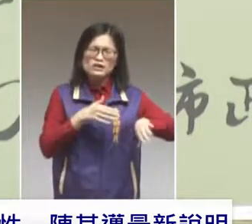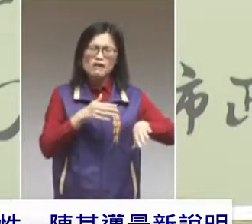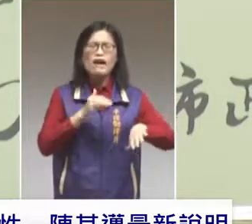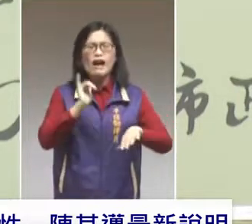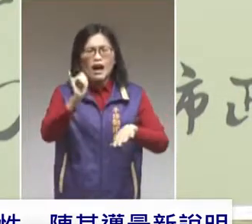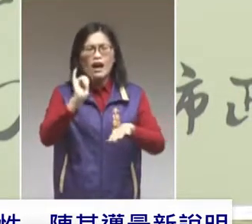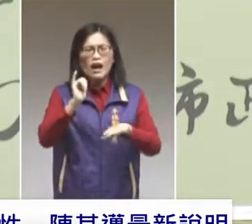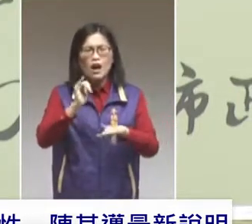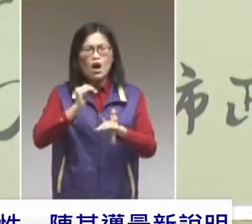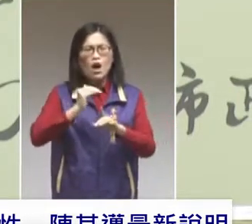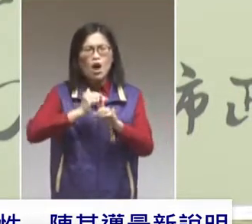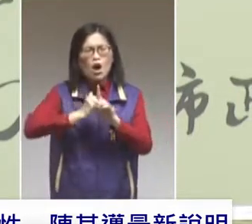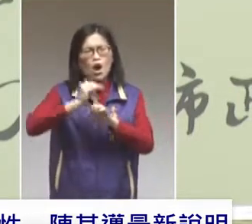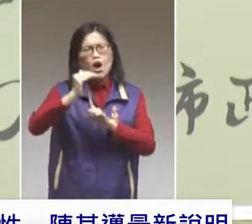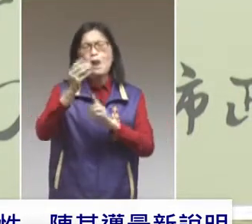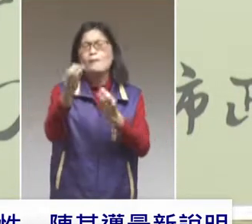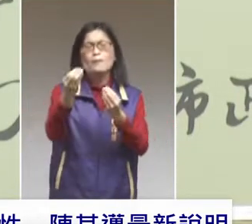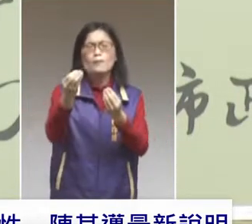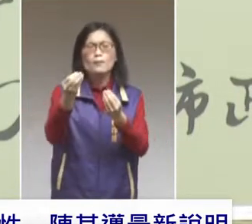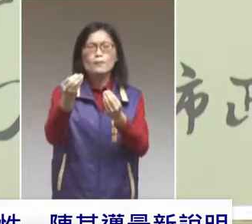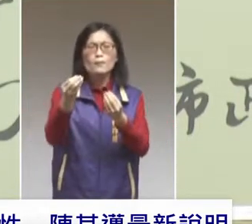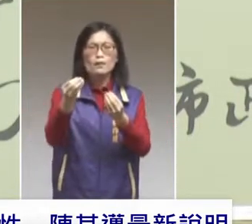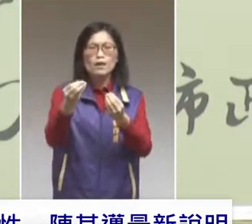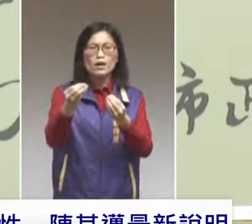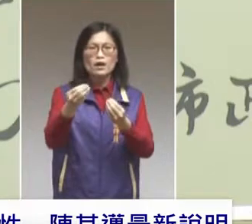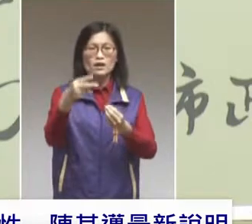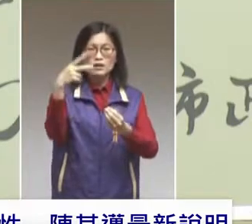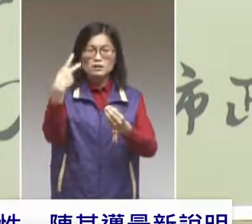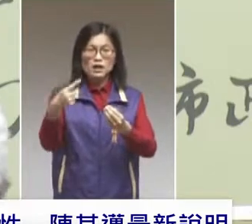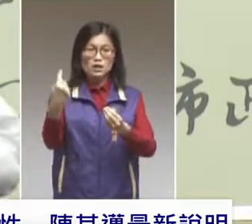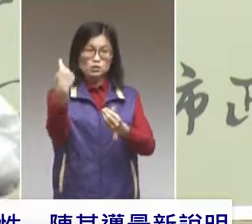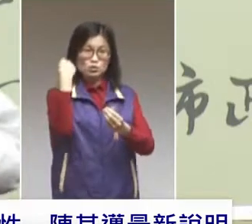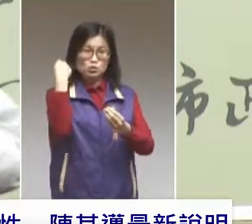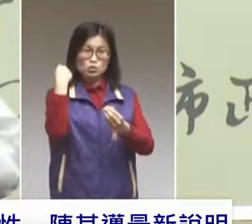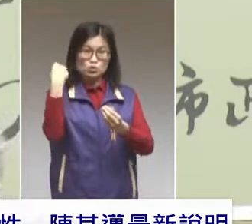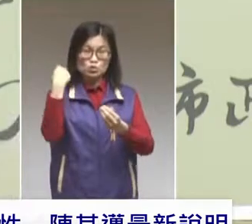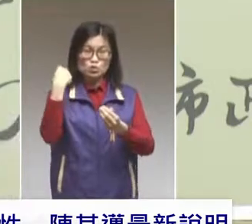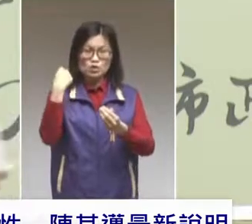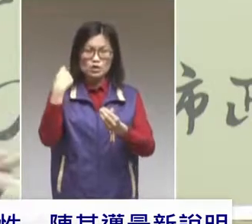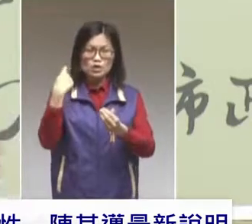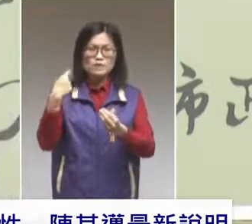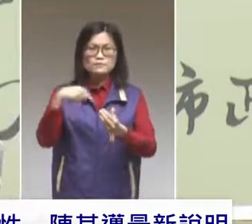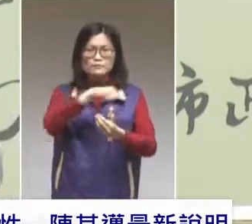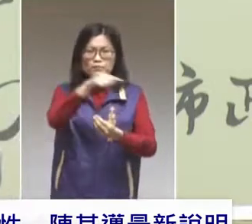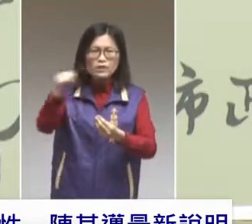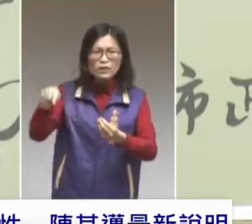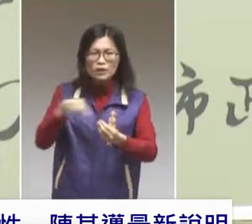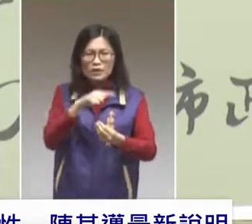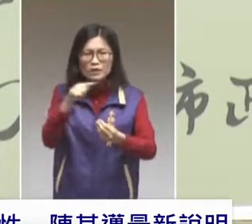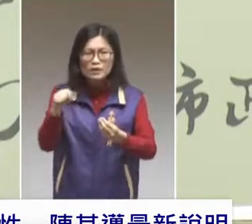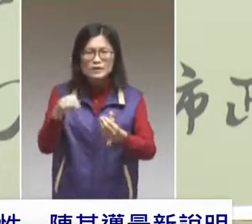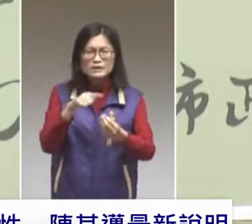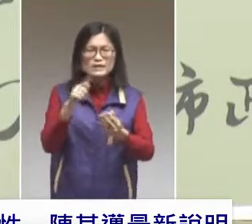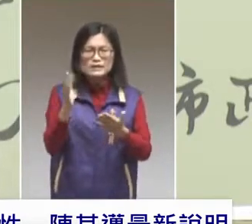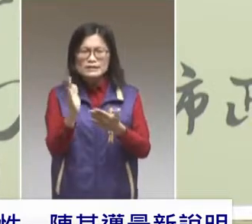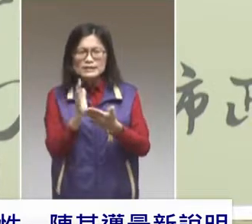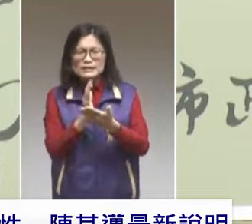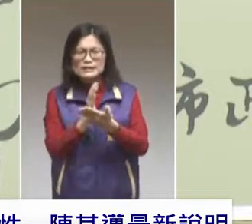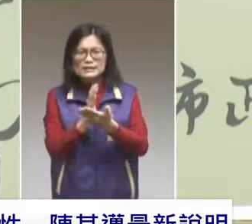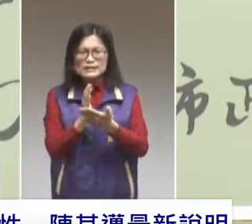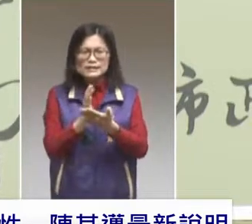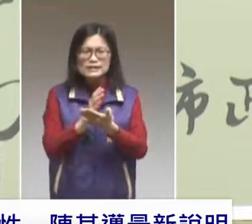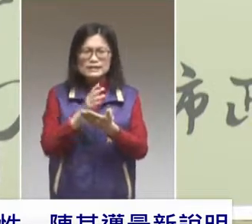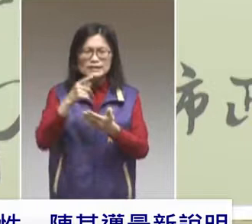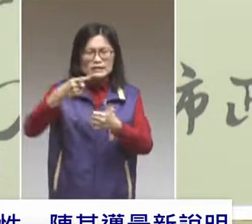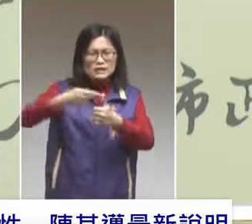不能说没有风险，但是风险不高。好，那我们在昨天